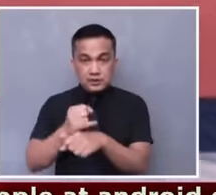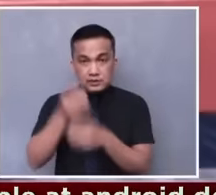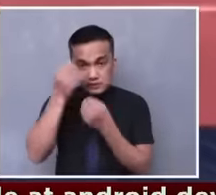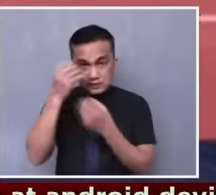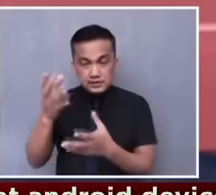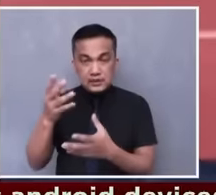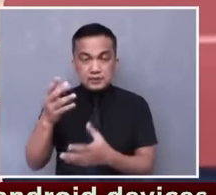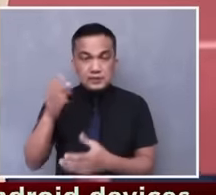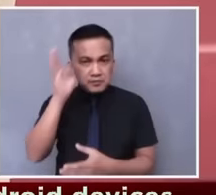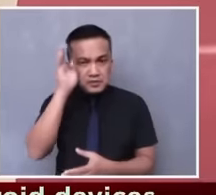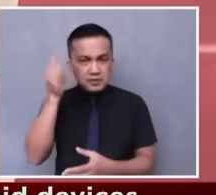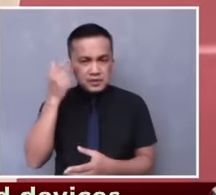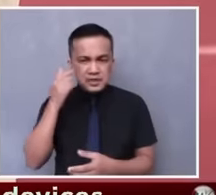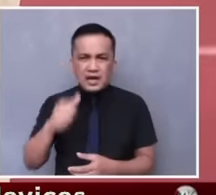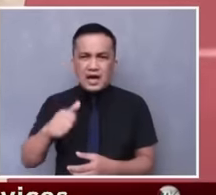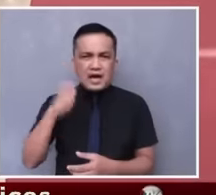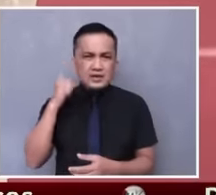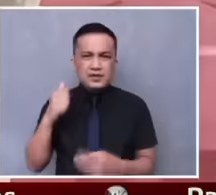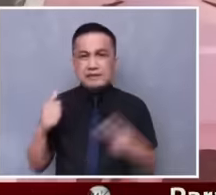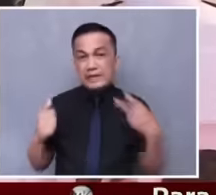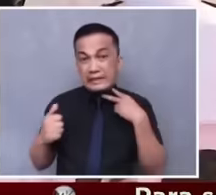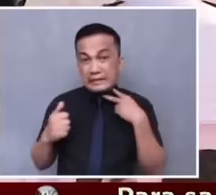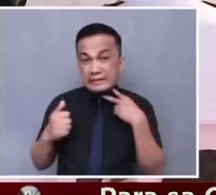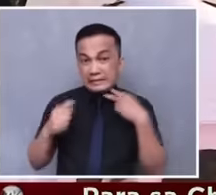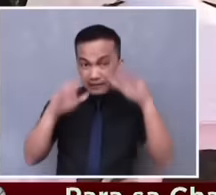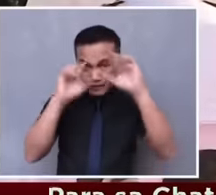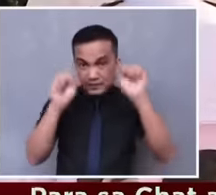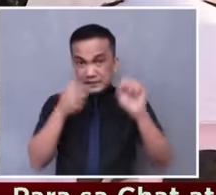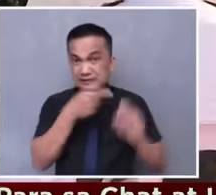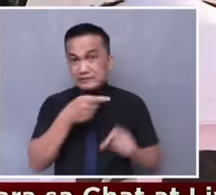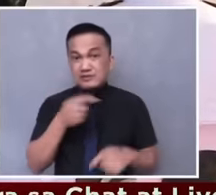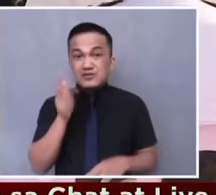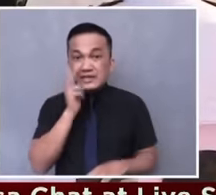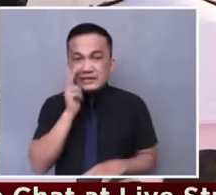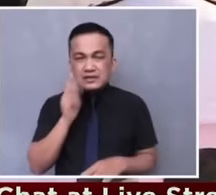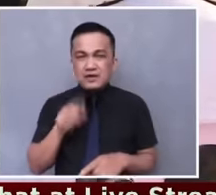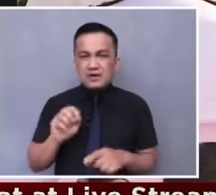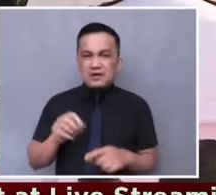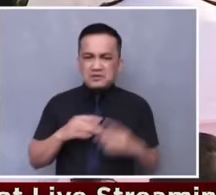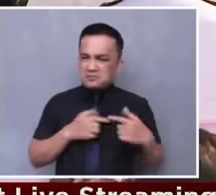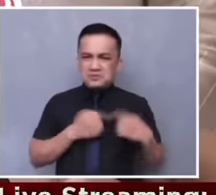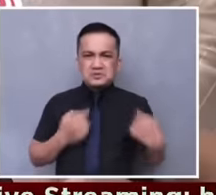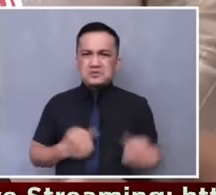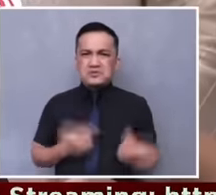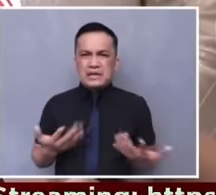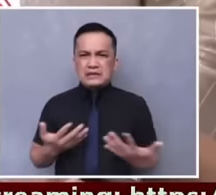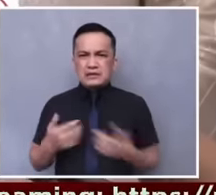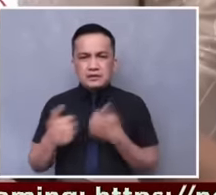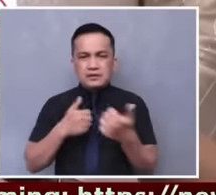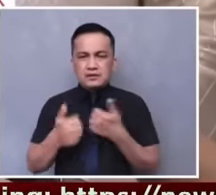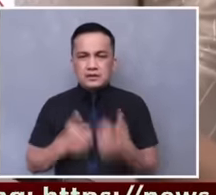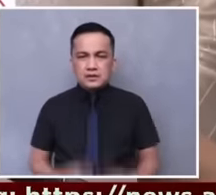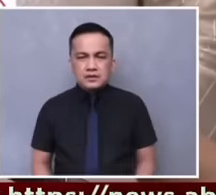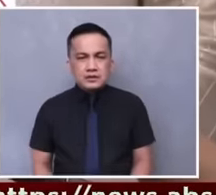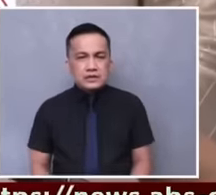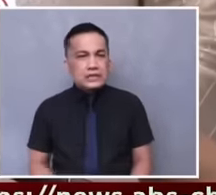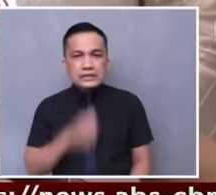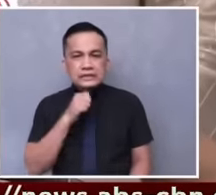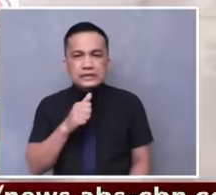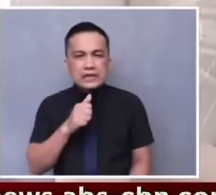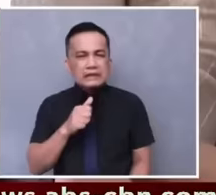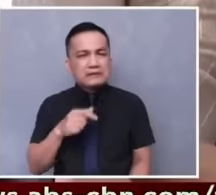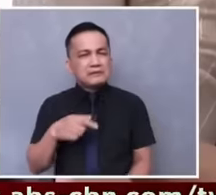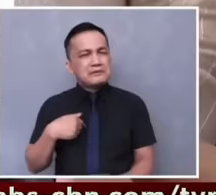na niyang lalo pang maipit si Pangulong Duterte. Wala rin daw sa puso niya ang pagtakbo. Hindi ko po inambisyon na maging